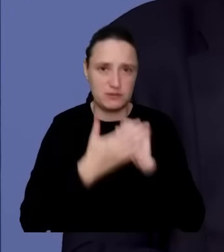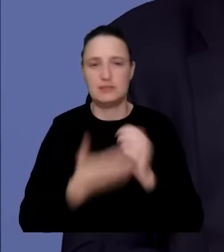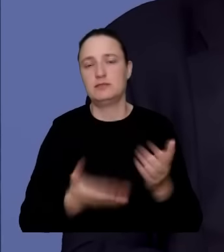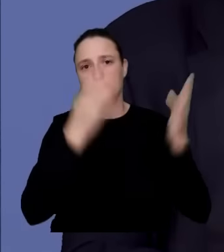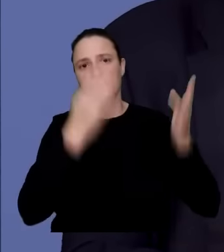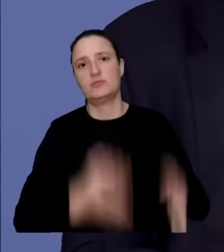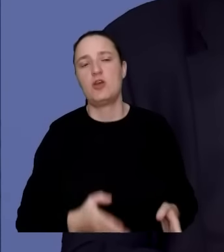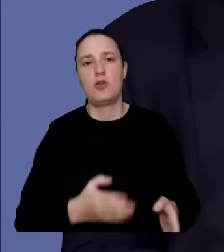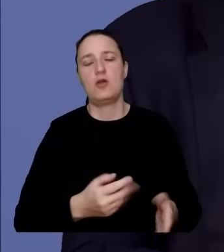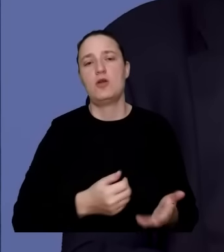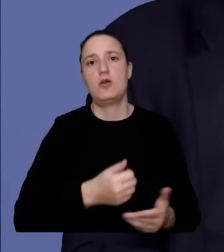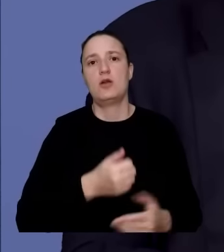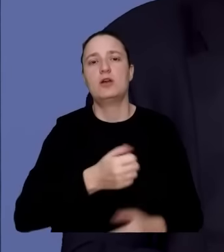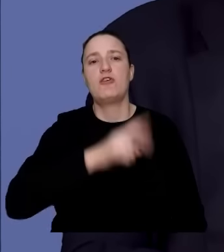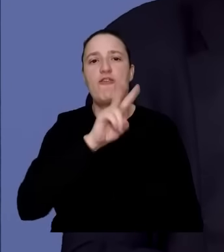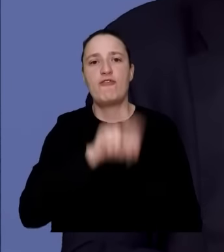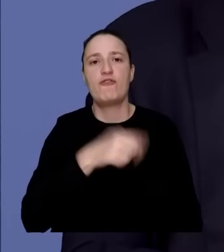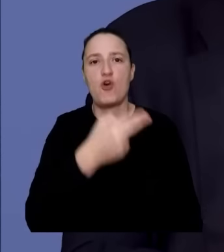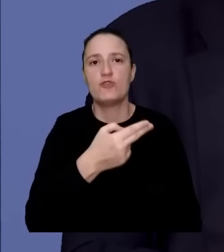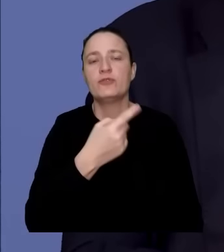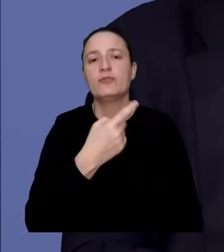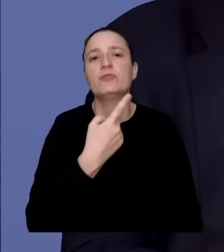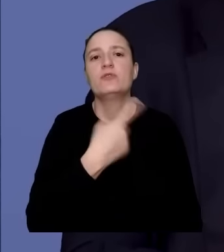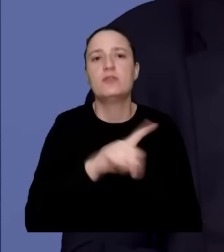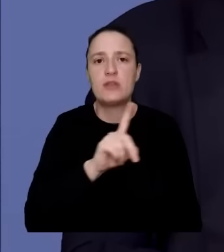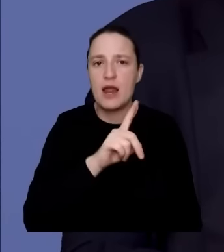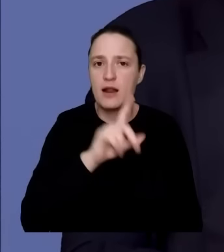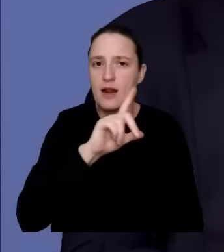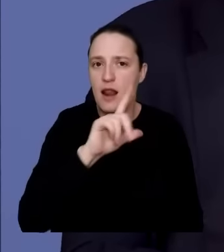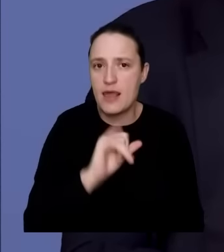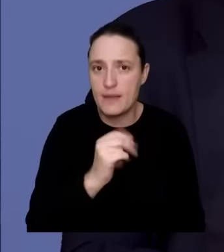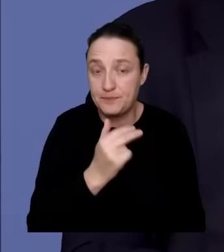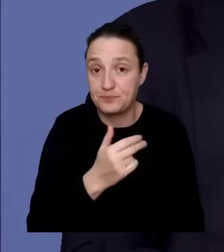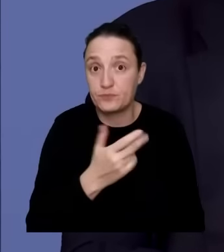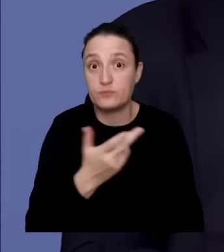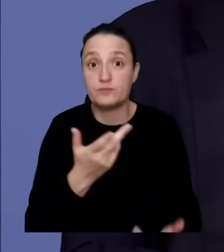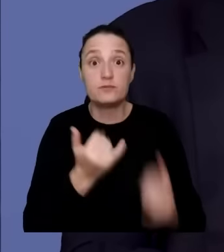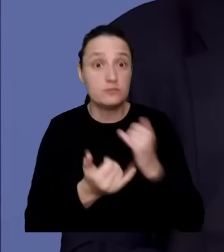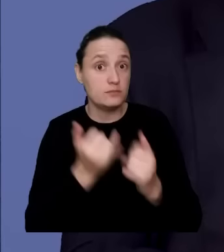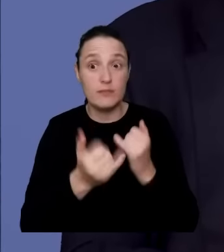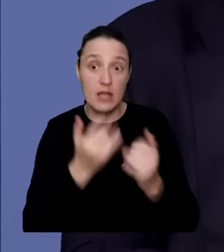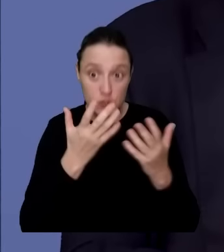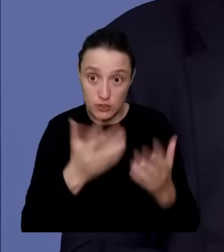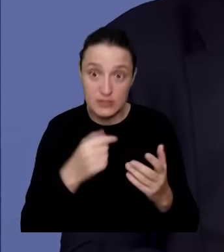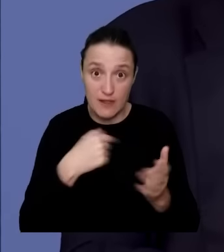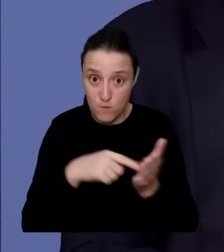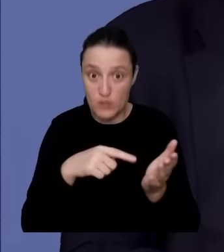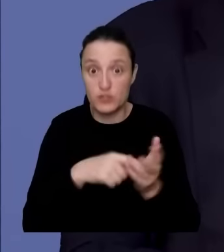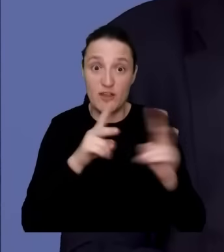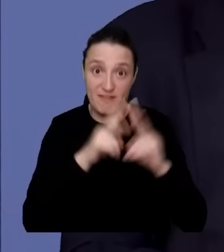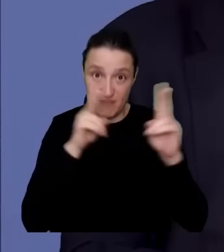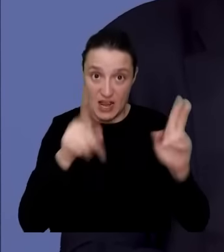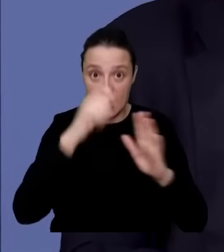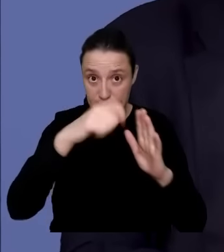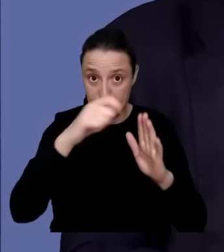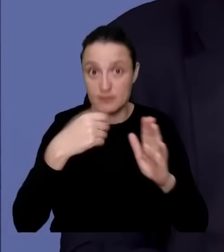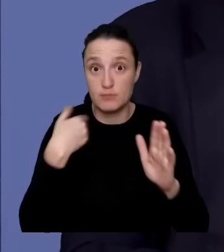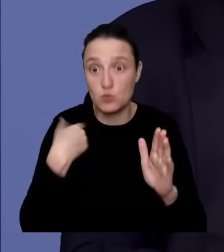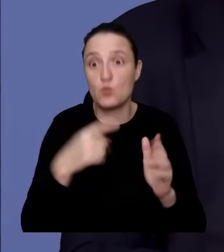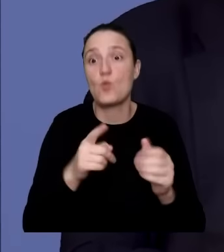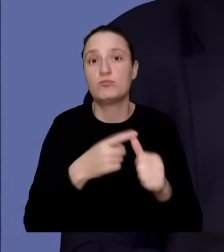leyen Natomiast jeżeli my chcemy osiągnąć to ten fragment który pan puścił żeby był